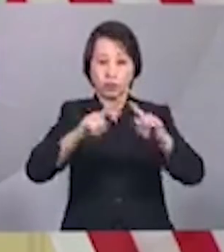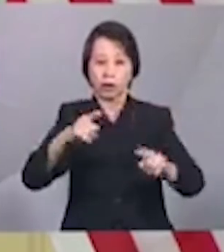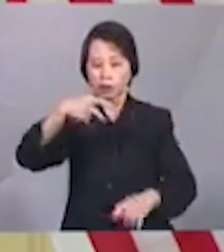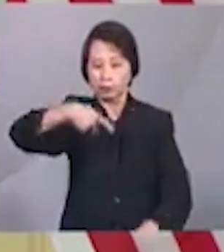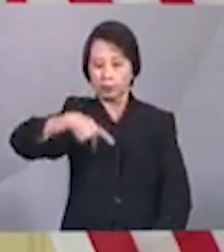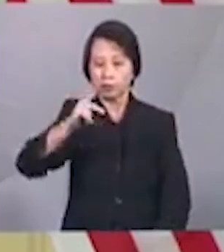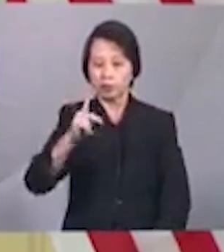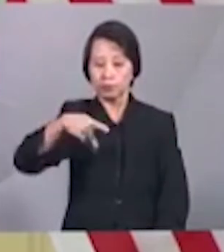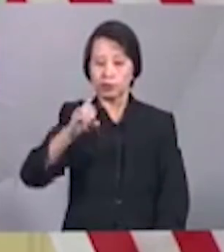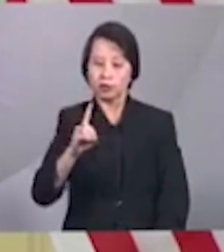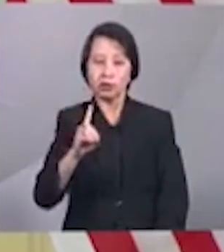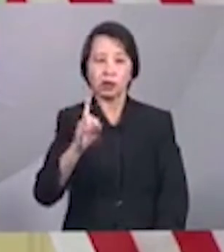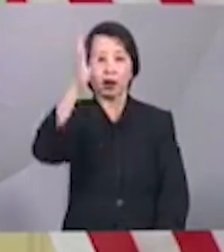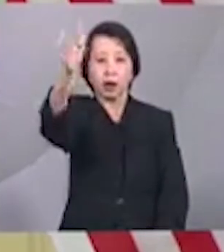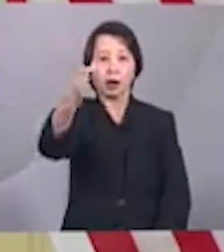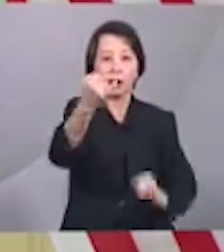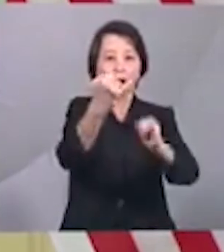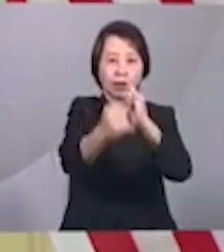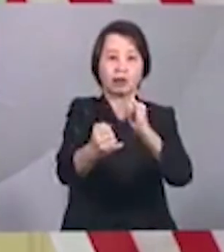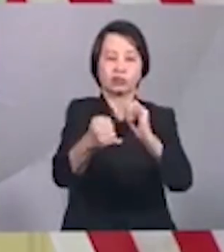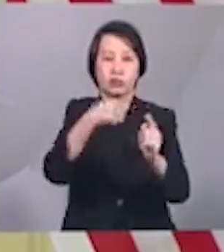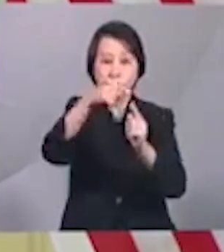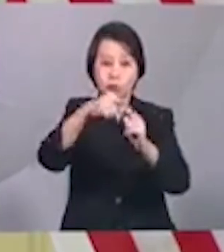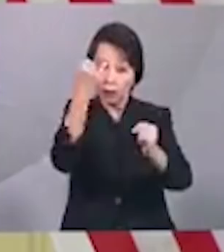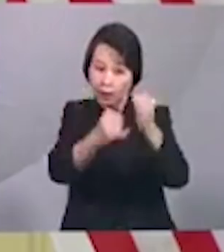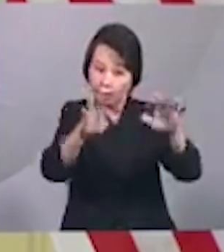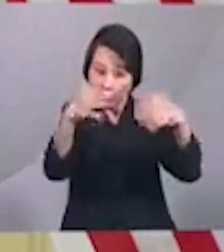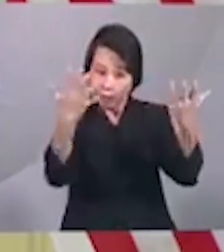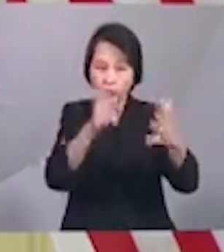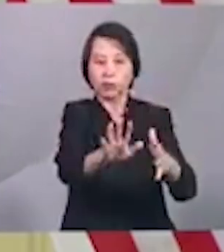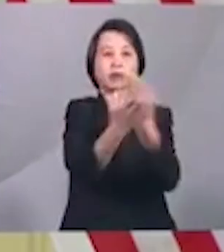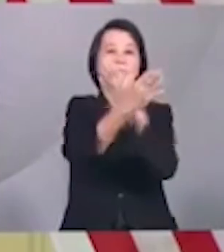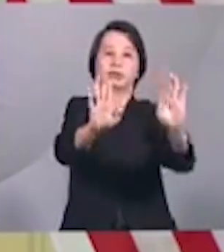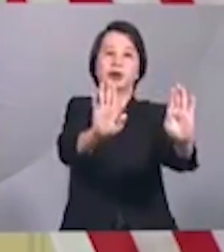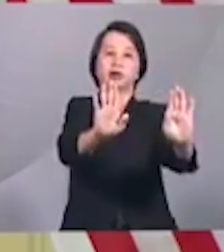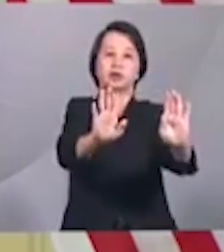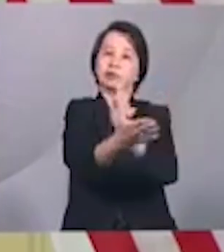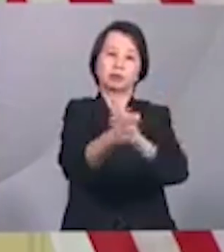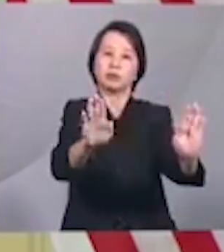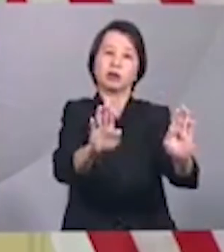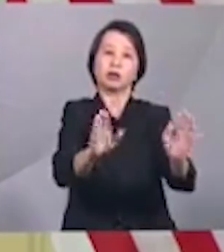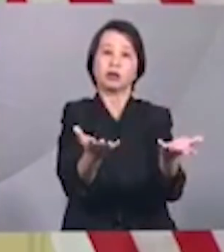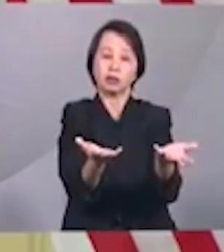PKPD ini akan berakhir. Apabila berakhir, mereka dibebaskan.